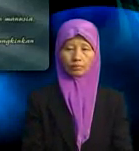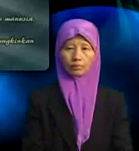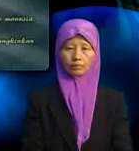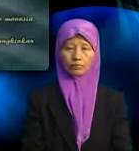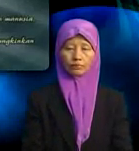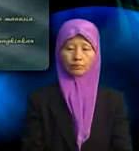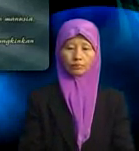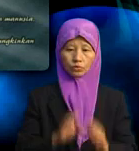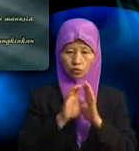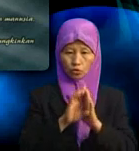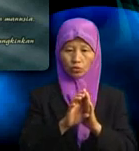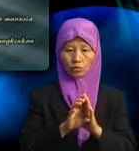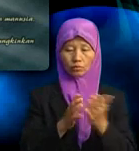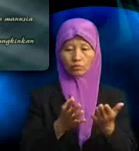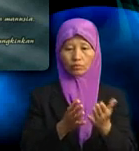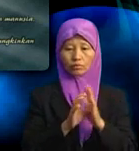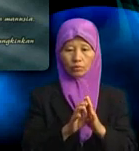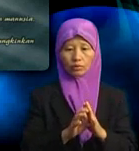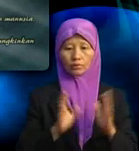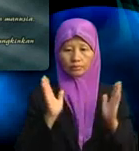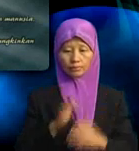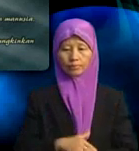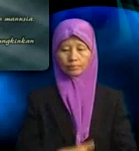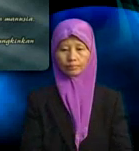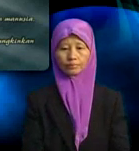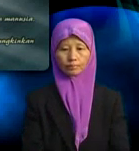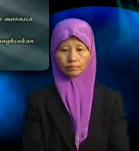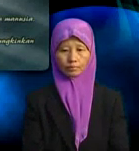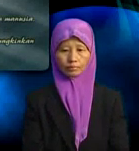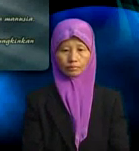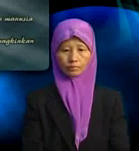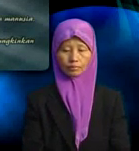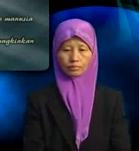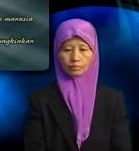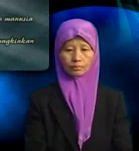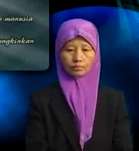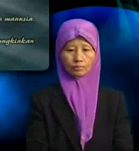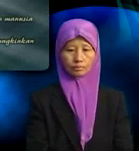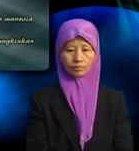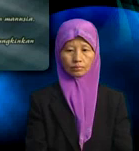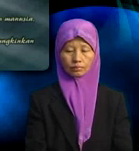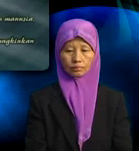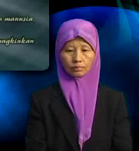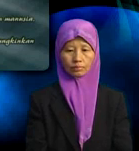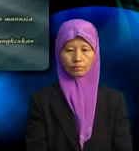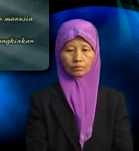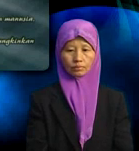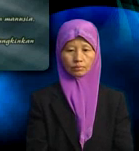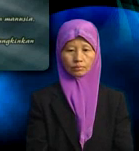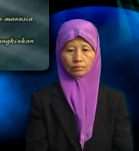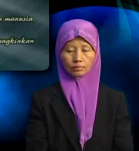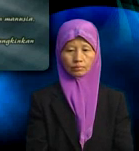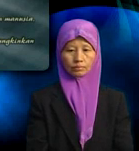Antaranya, menjadikan ibadah seseorang itu sah dan diterima oleh Allah Subhanahu wa Ta'ala.